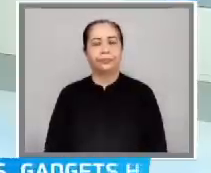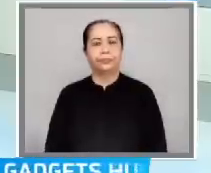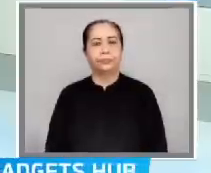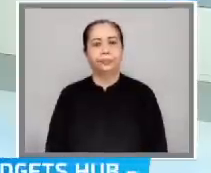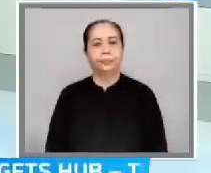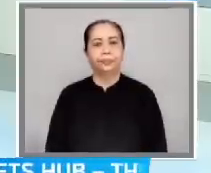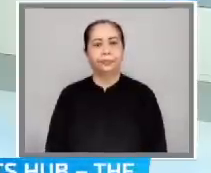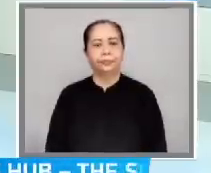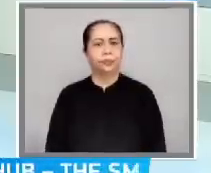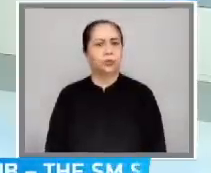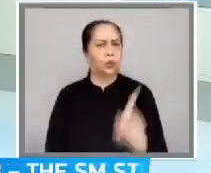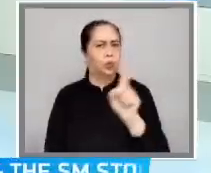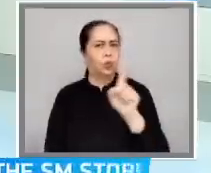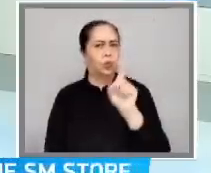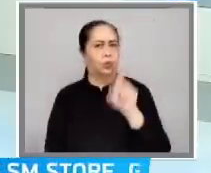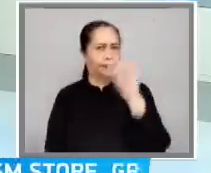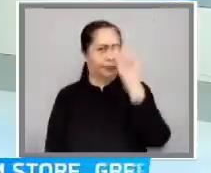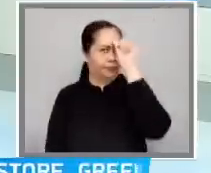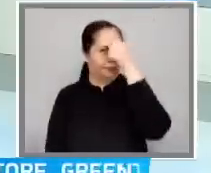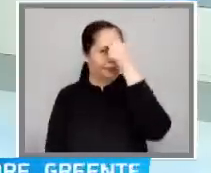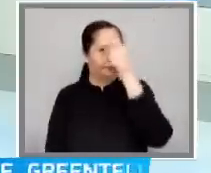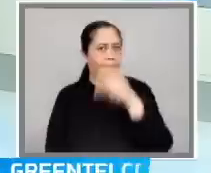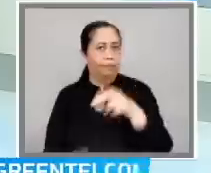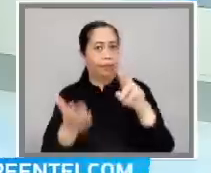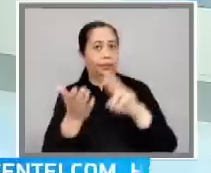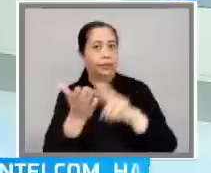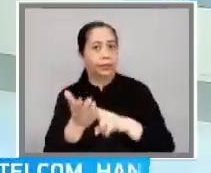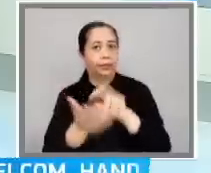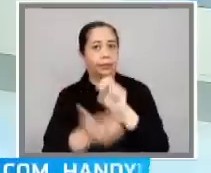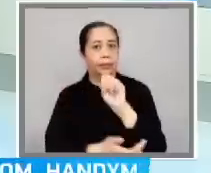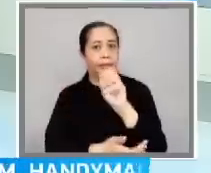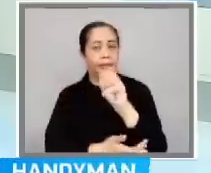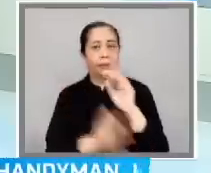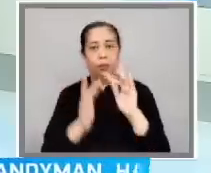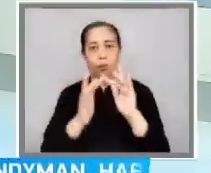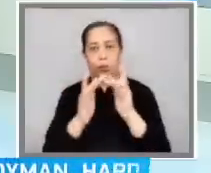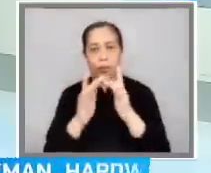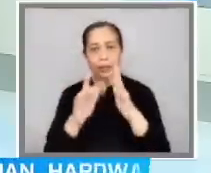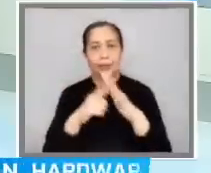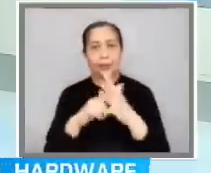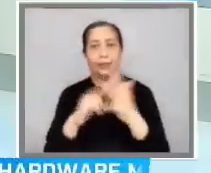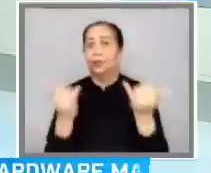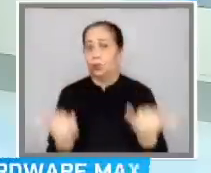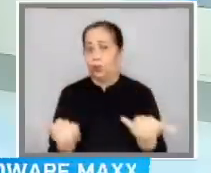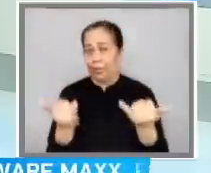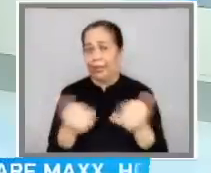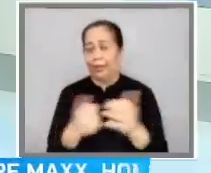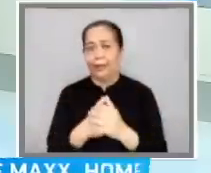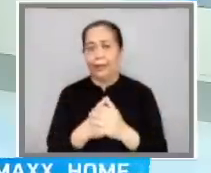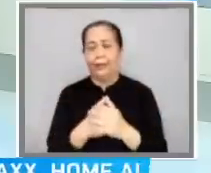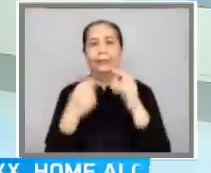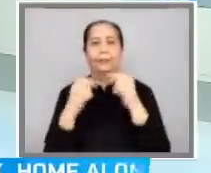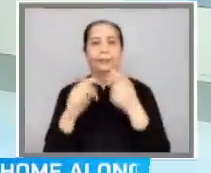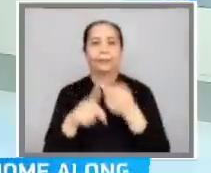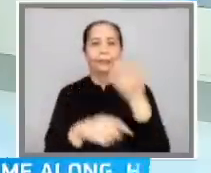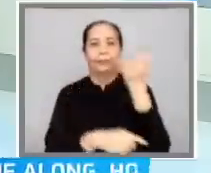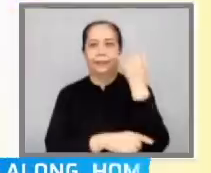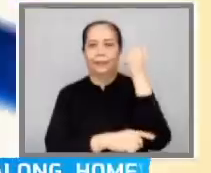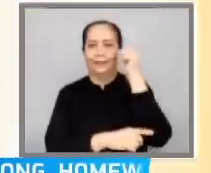Ano nga ba mga dapat tandaan sa pagrehistro ng SIM online na simula na ngayong araw? Balitang hatid ni James